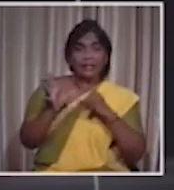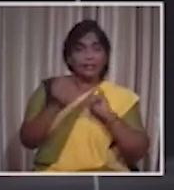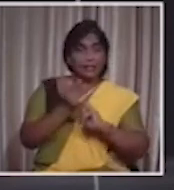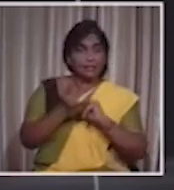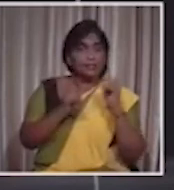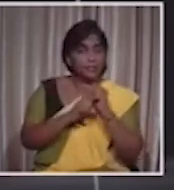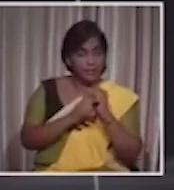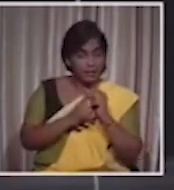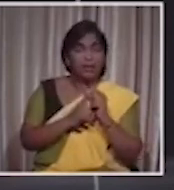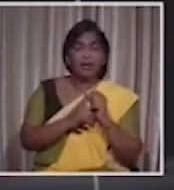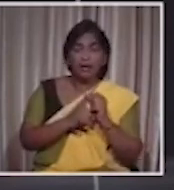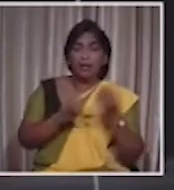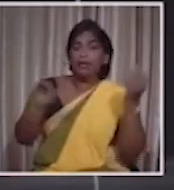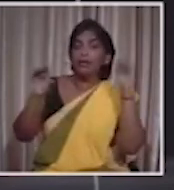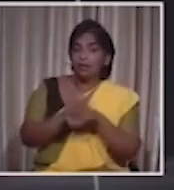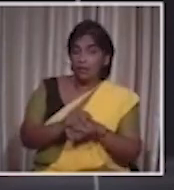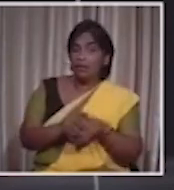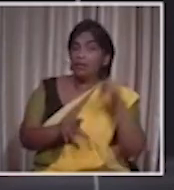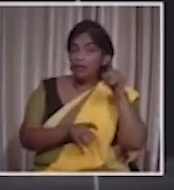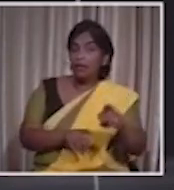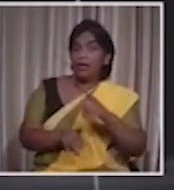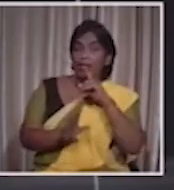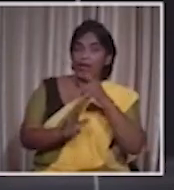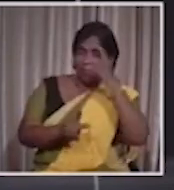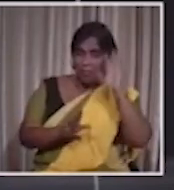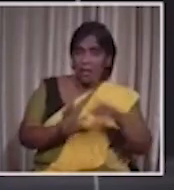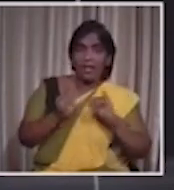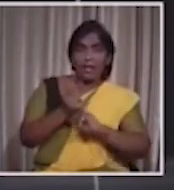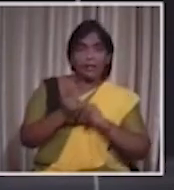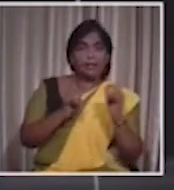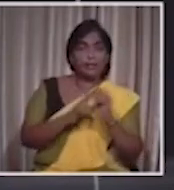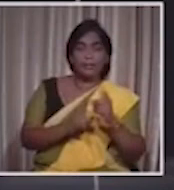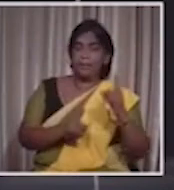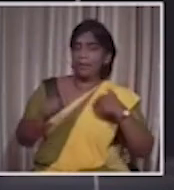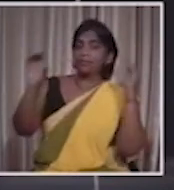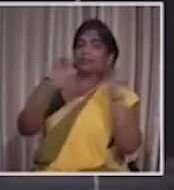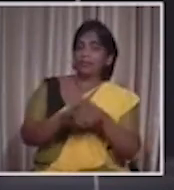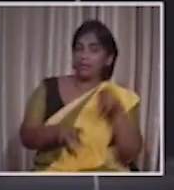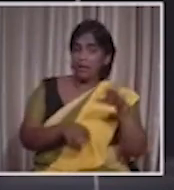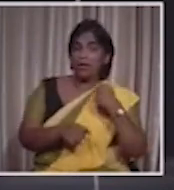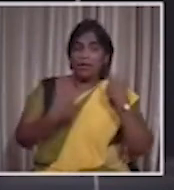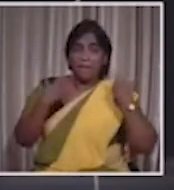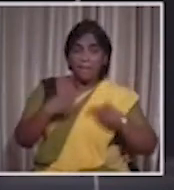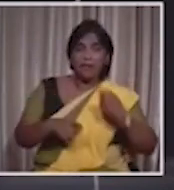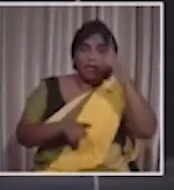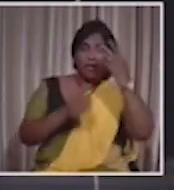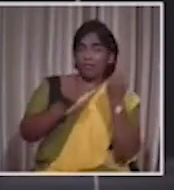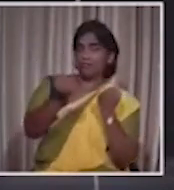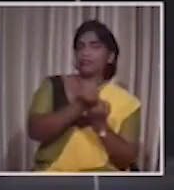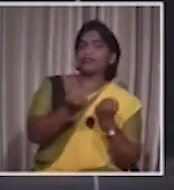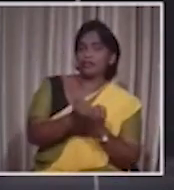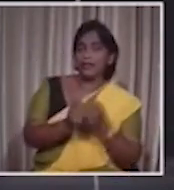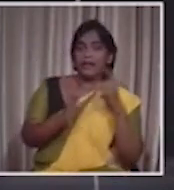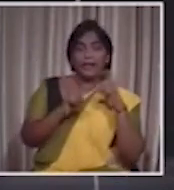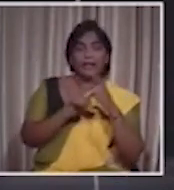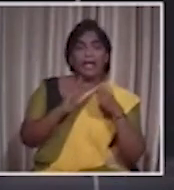වරයාව මෙතෙන්ට පත් කරේ ඔහුව අනීතිකව SSP කරලා අනීතිකව ඌට මේ රාජපක්ෂලාගේ ආශිර්වාදය. මොහුට